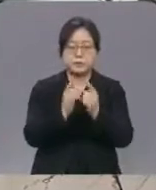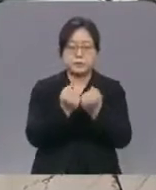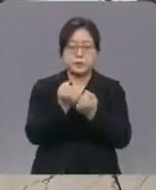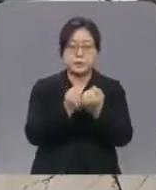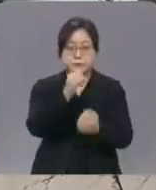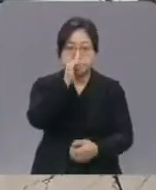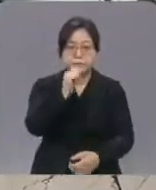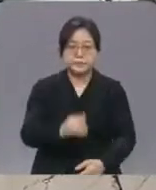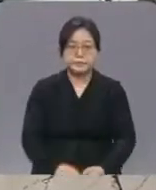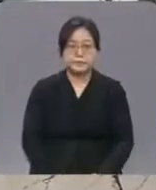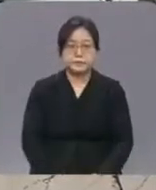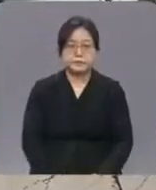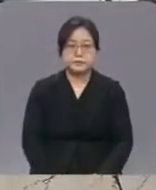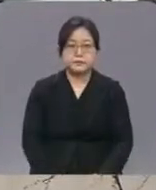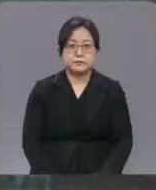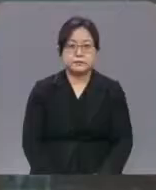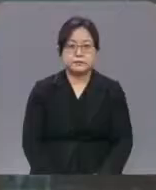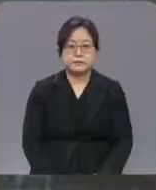덧붙였습니다.